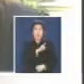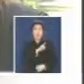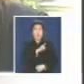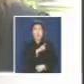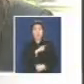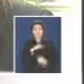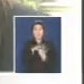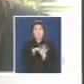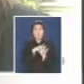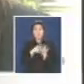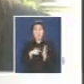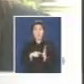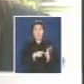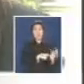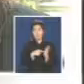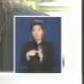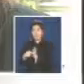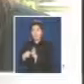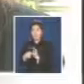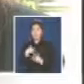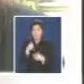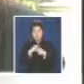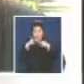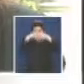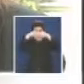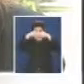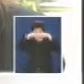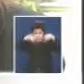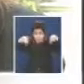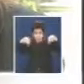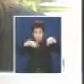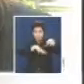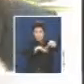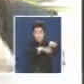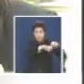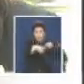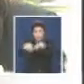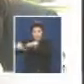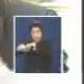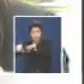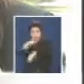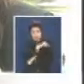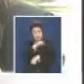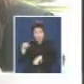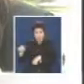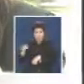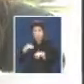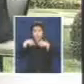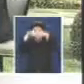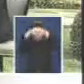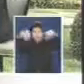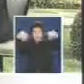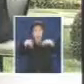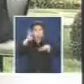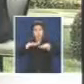ที่ให้นโยบายแล้วก็จะมีคณะเขาเรียกว่าระดับอำนวยการในการที่จะบริหารนะคะเป็นชุดคณะ บอร์ดบริหาร บอร์ดบ